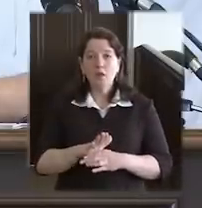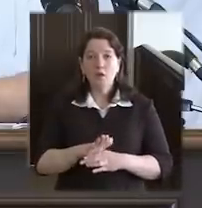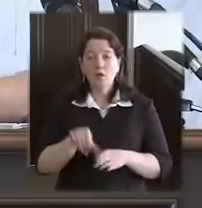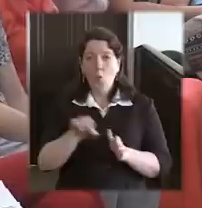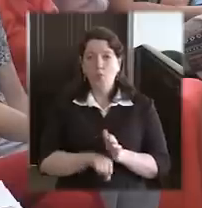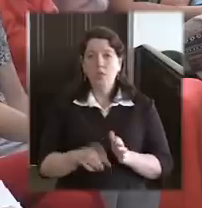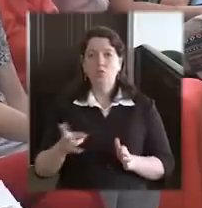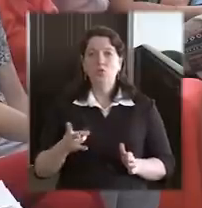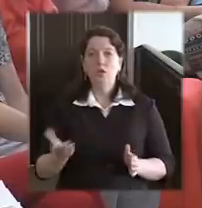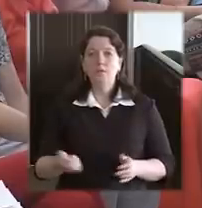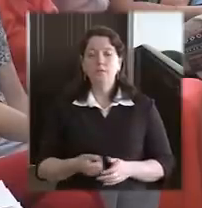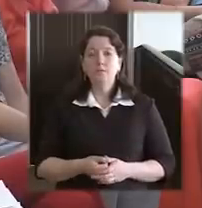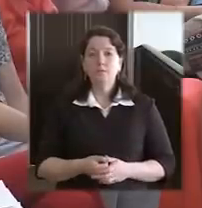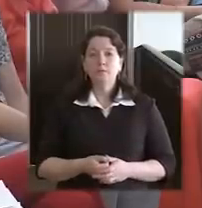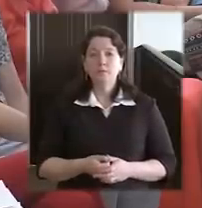убить их.